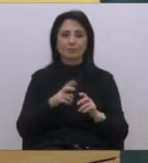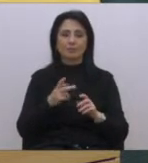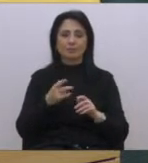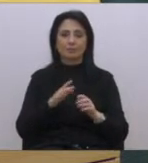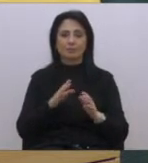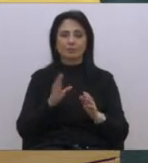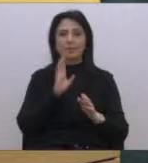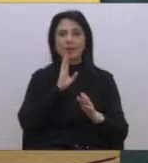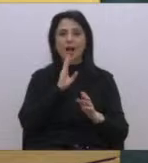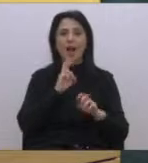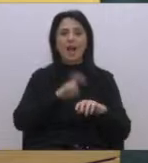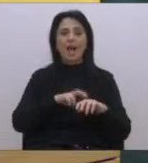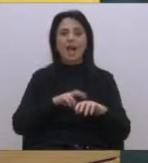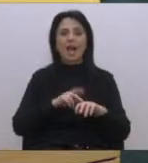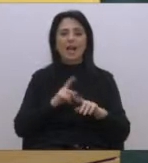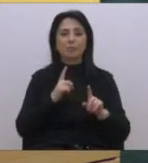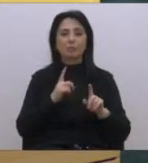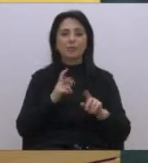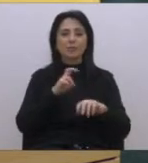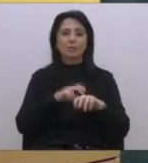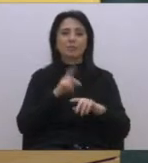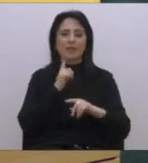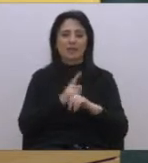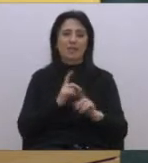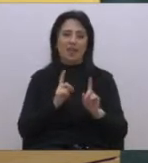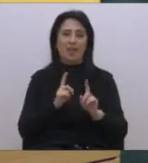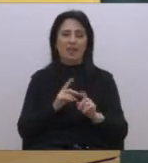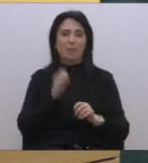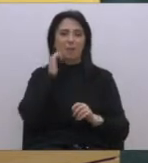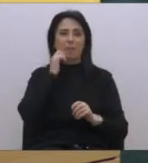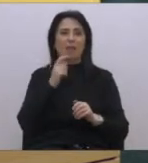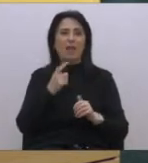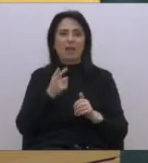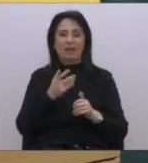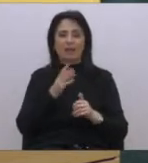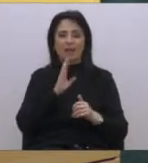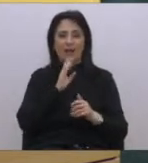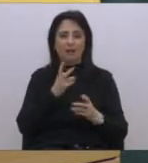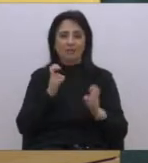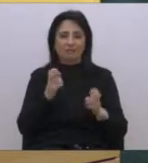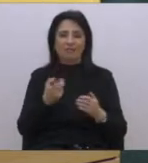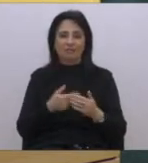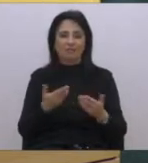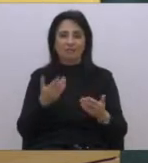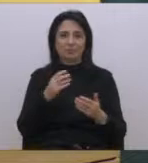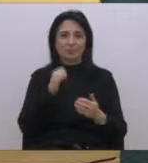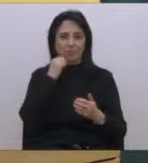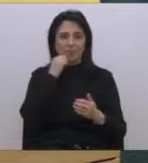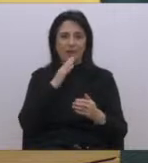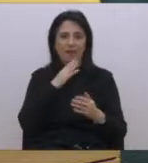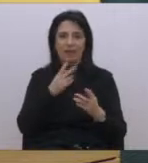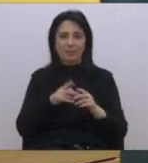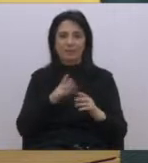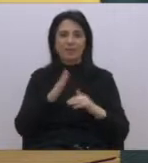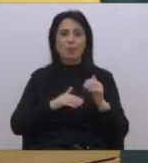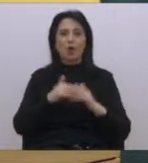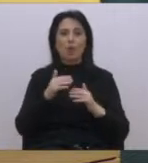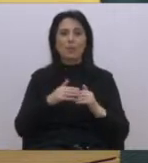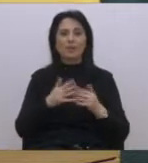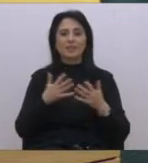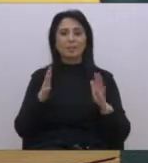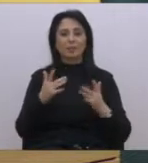რაც არის მისაღები და სასურველი დასახელება პროფესიული ჯგუფისთვის, რომ კარიერა და ეს პროფესია გახდეს